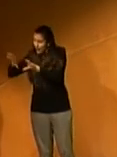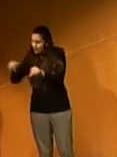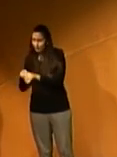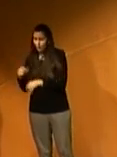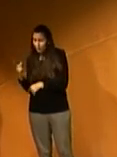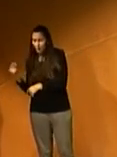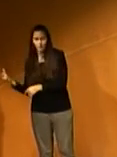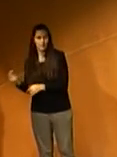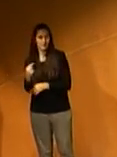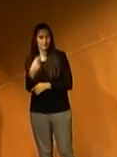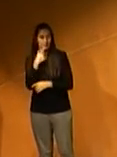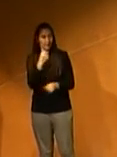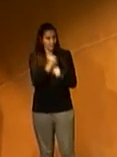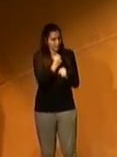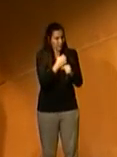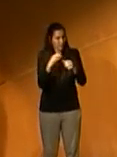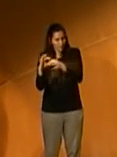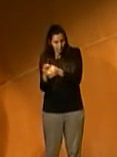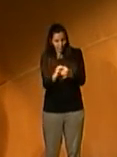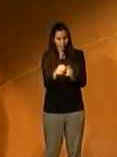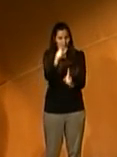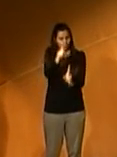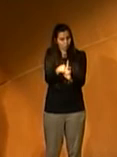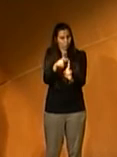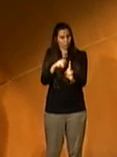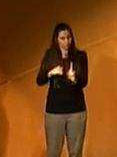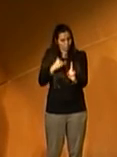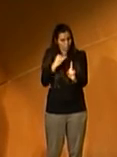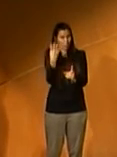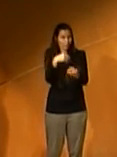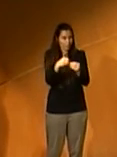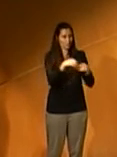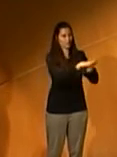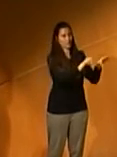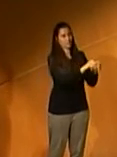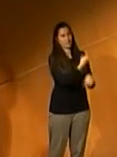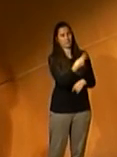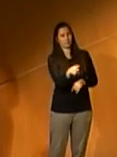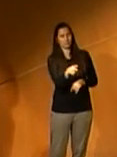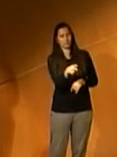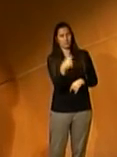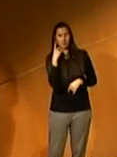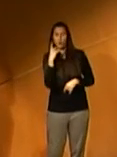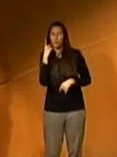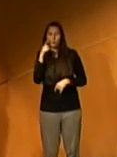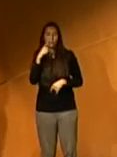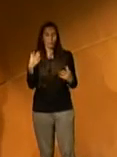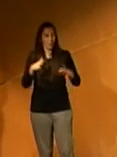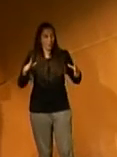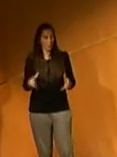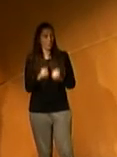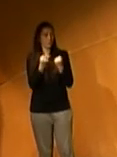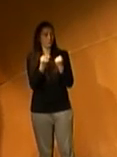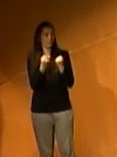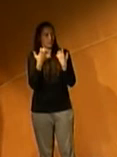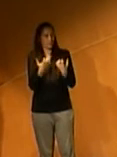d'un travail avec le jeune et sa famille, d'un travail de valorisation par l'apprentissage de compétences professionnelles et scolaires au